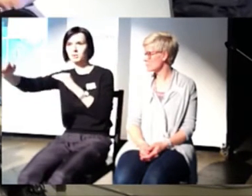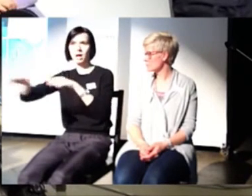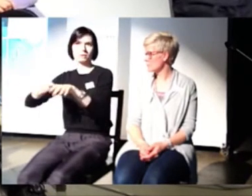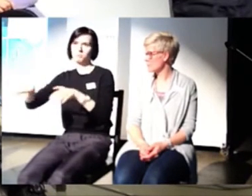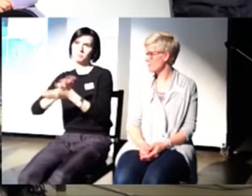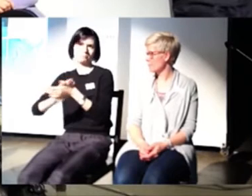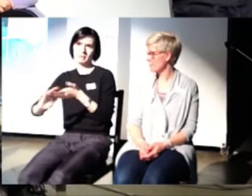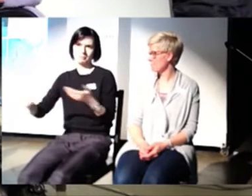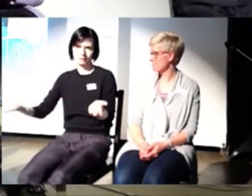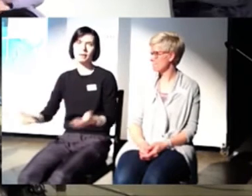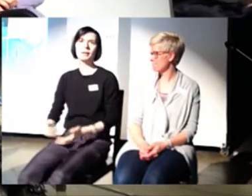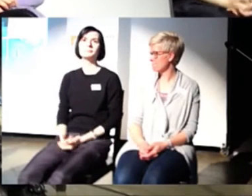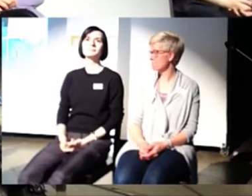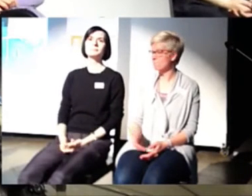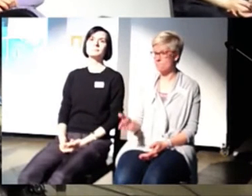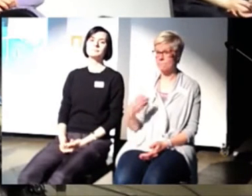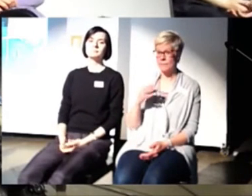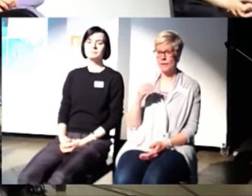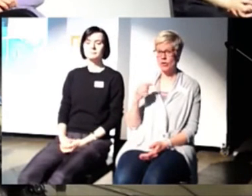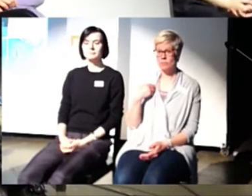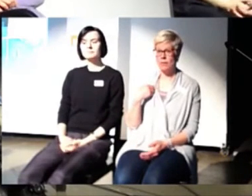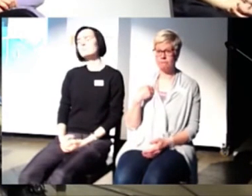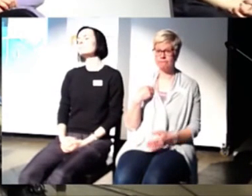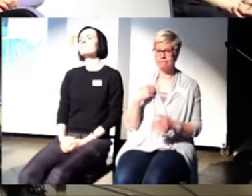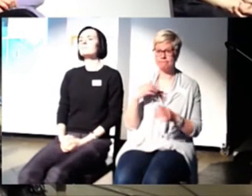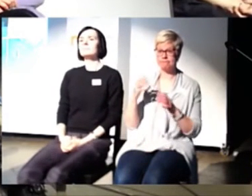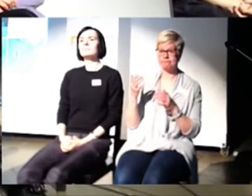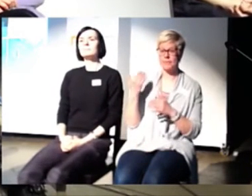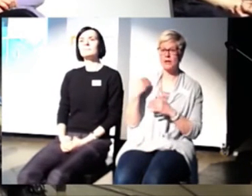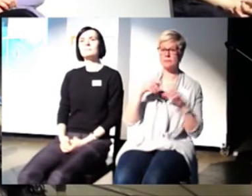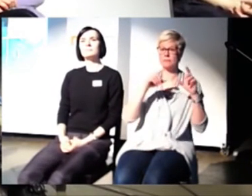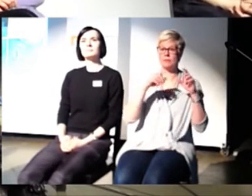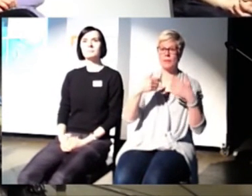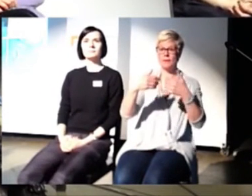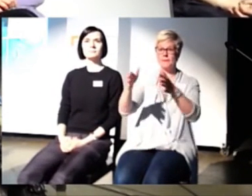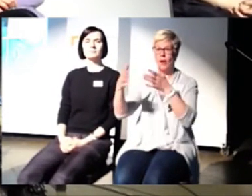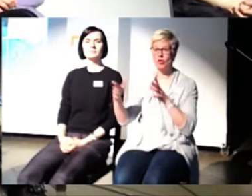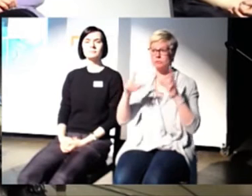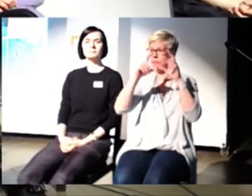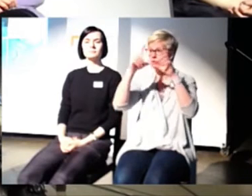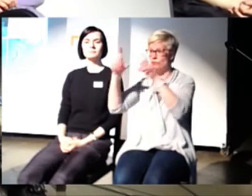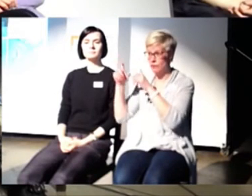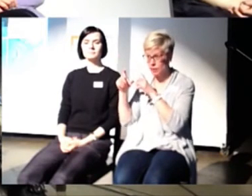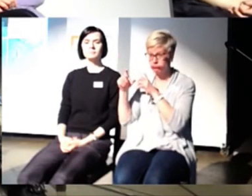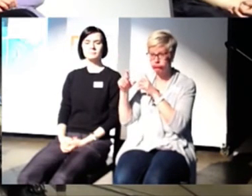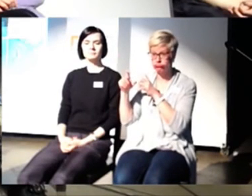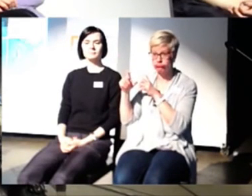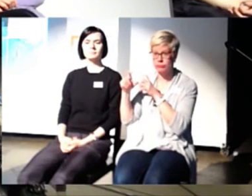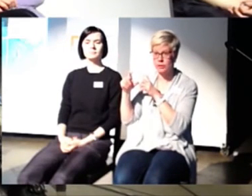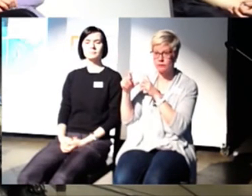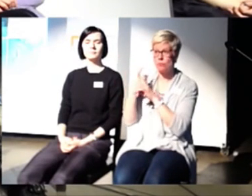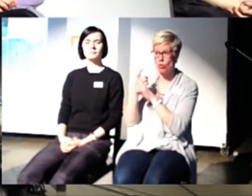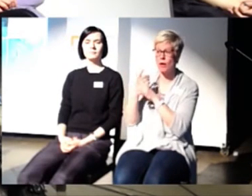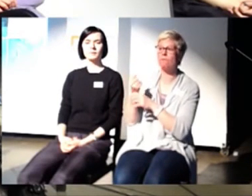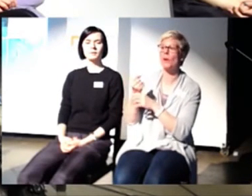Joo, mä oon nyt ottanut itse asiassa vielä pari kuvia niistä tiloista mukaan, että voi näyttää niitä. Eli mulla on